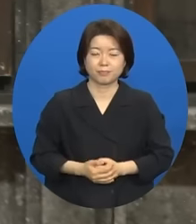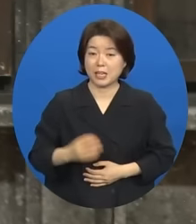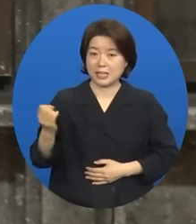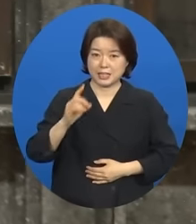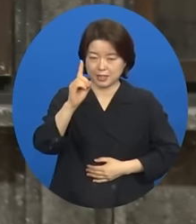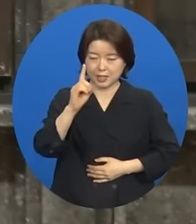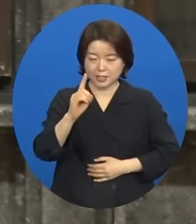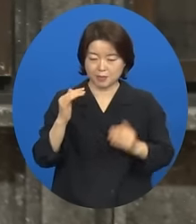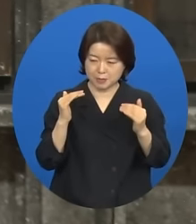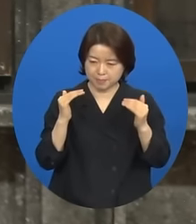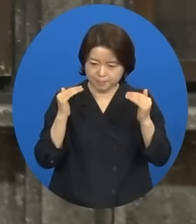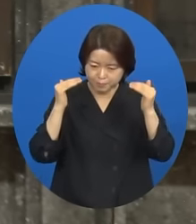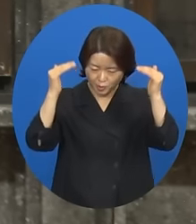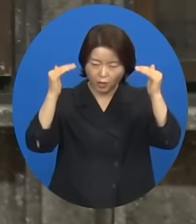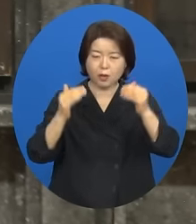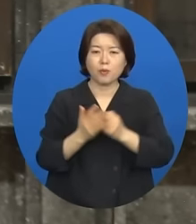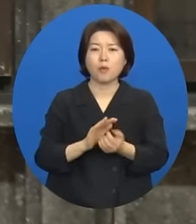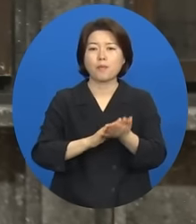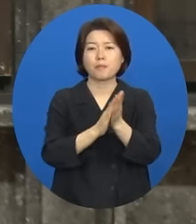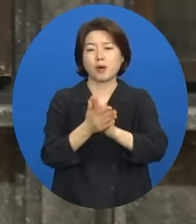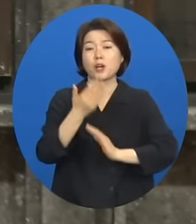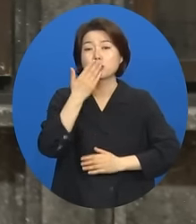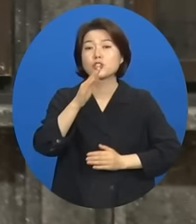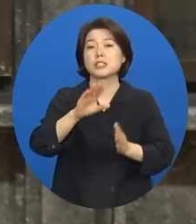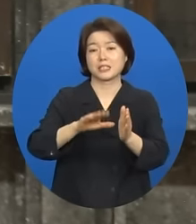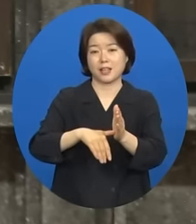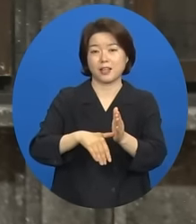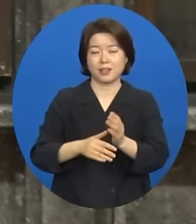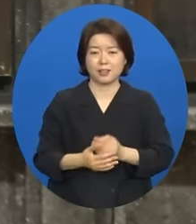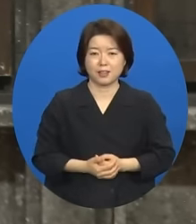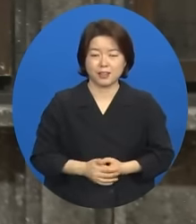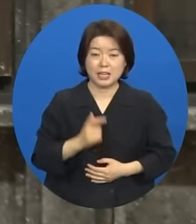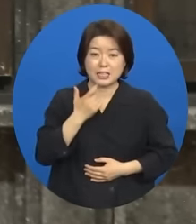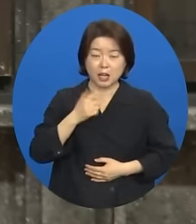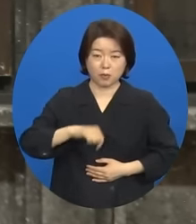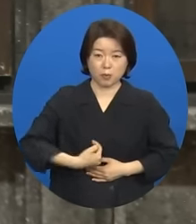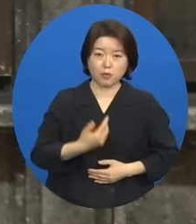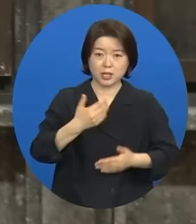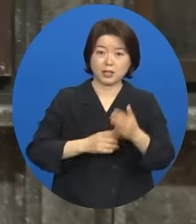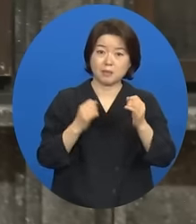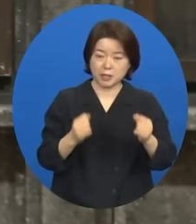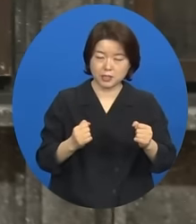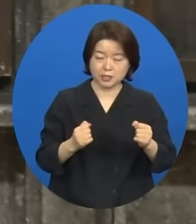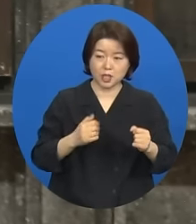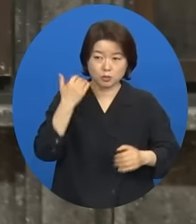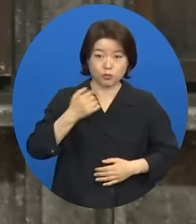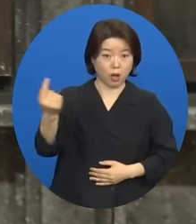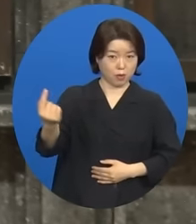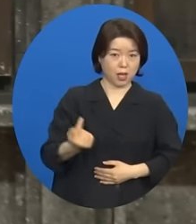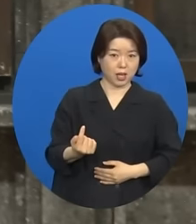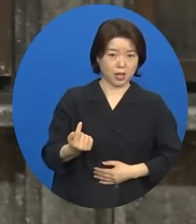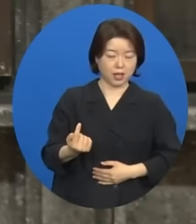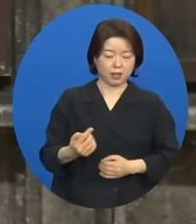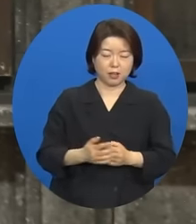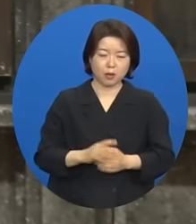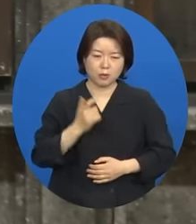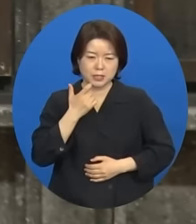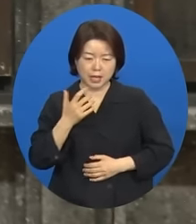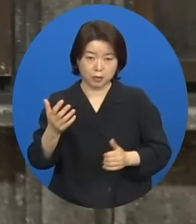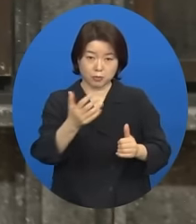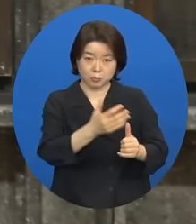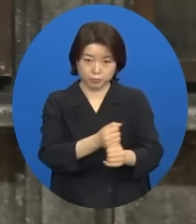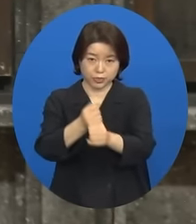한번 성장하고 변화될 때예요. 야곱이 홀로 남았을 때 어떤 이가 나타납니다. 그리고 야곱을